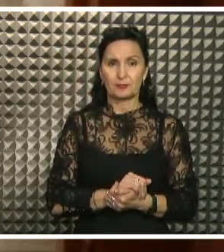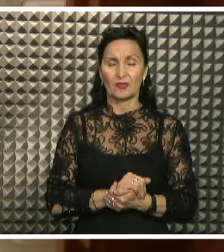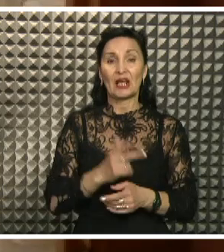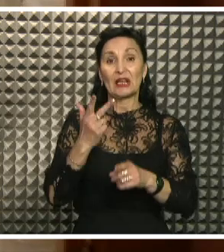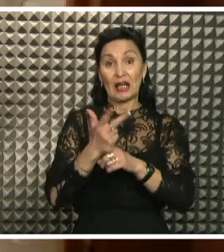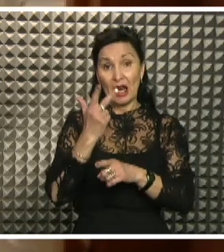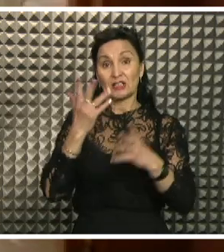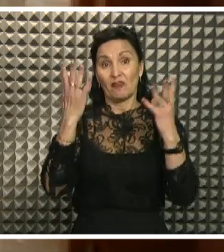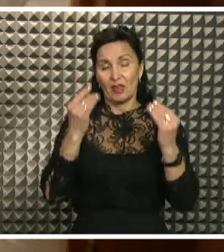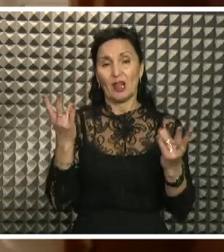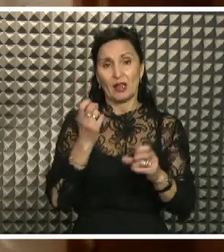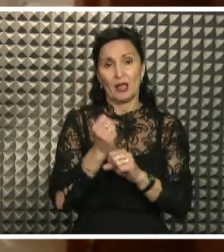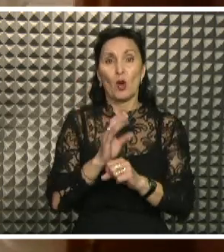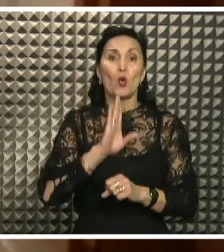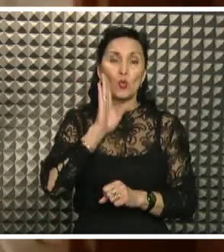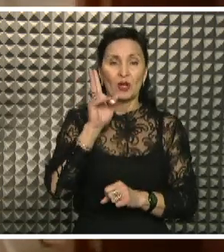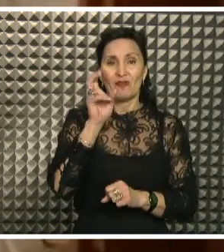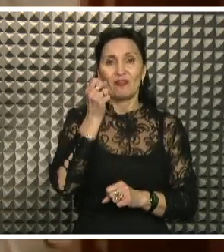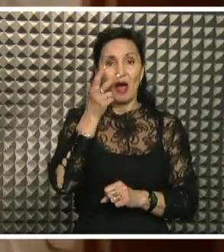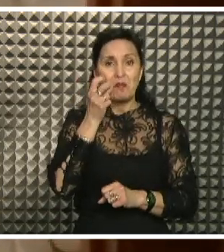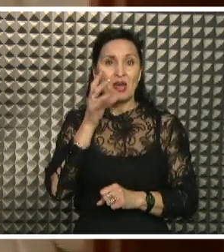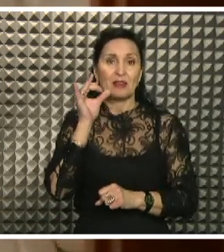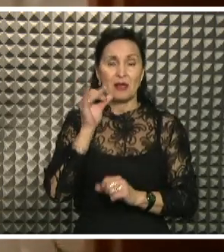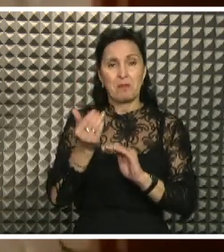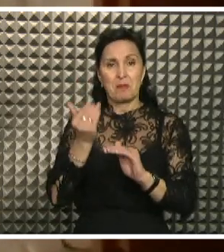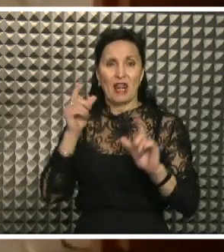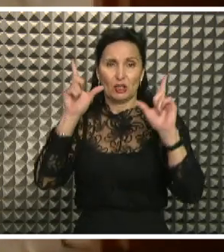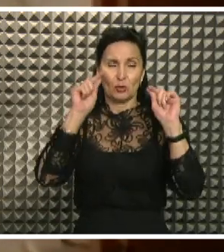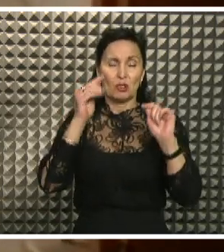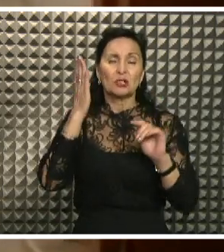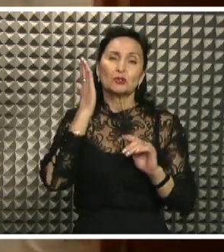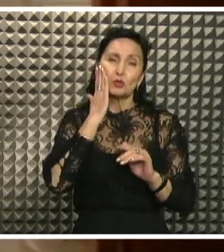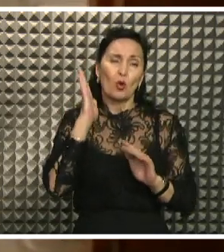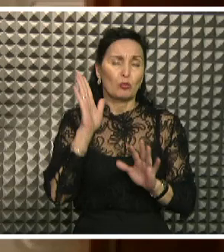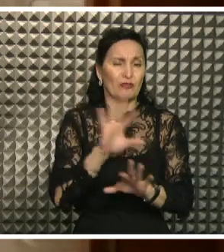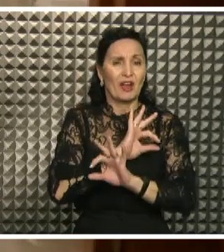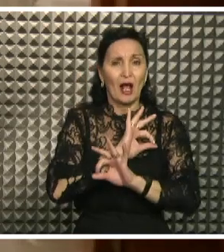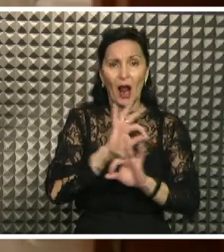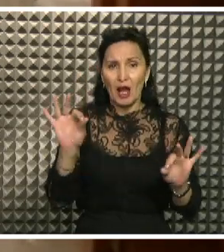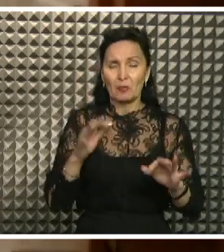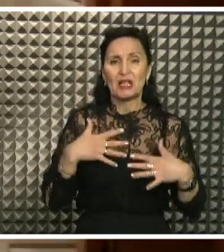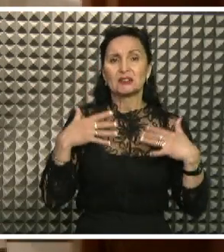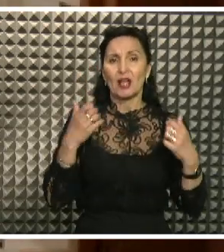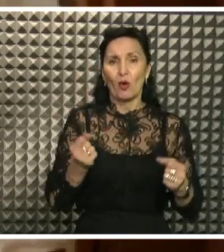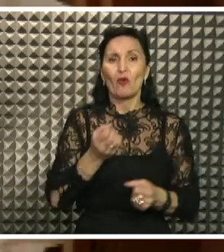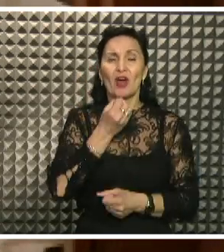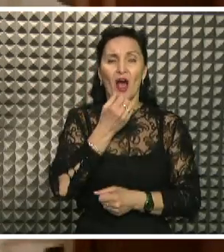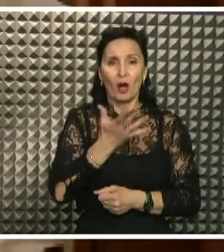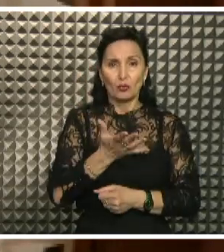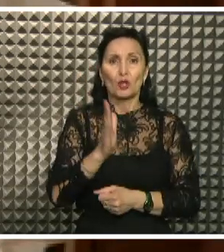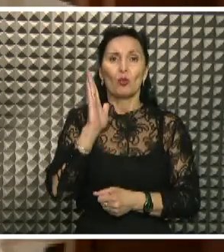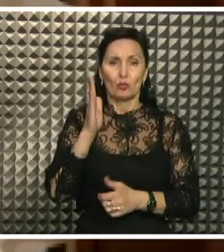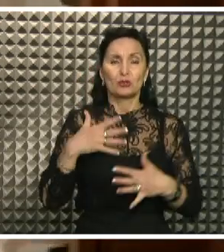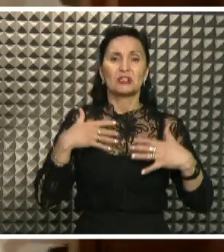3 раза в день надо делать. Утром, в обед и перед сном. Сон будет великолепный, здоровье хорошее,